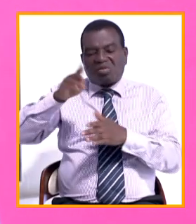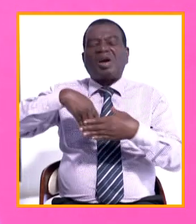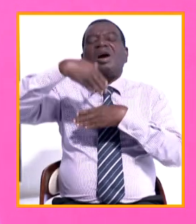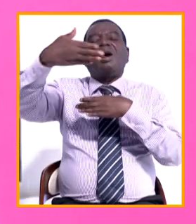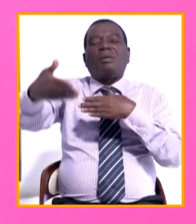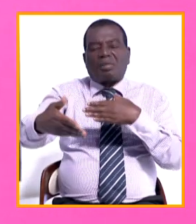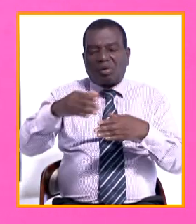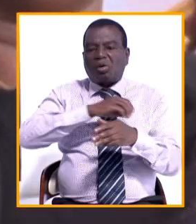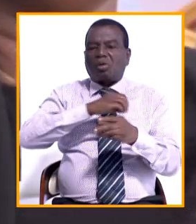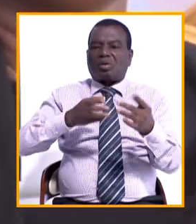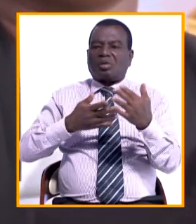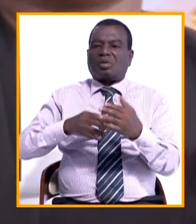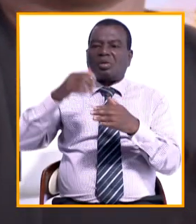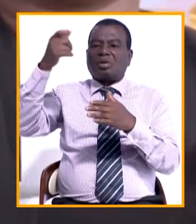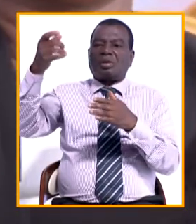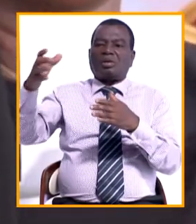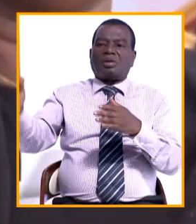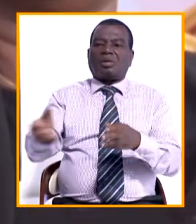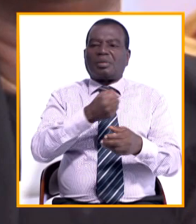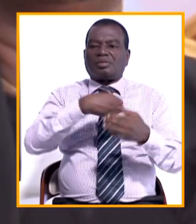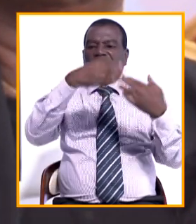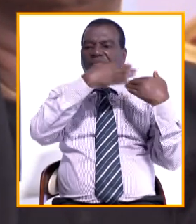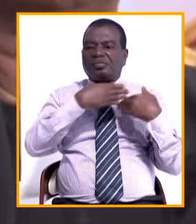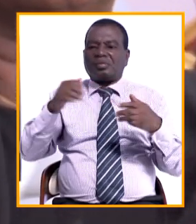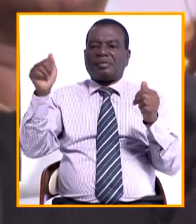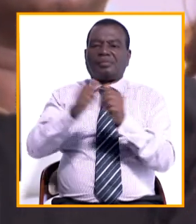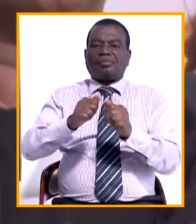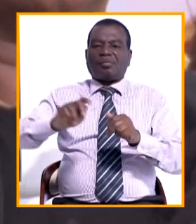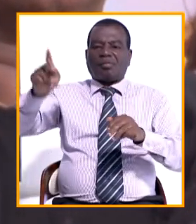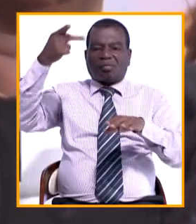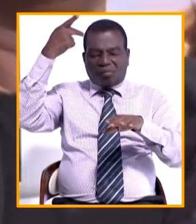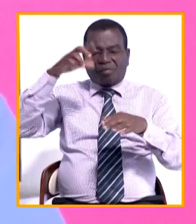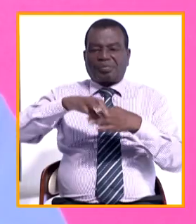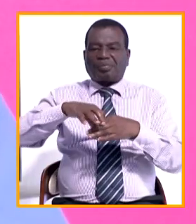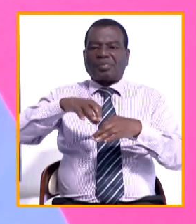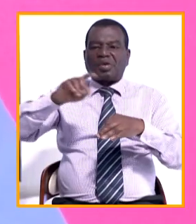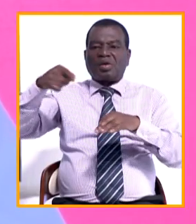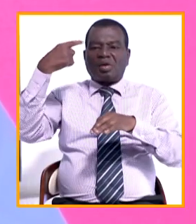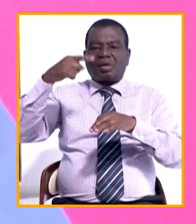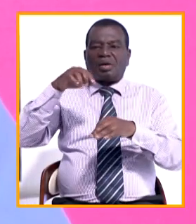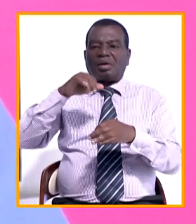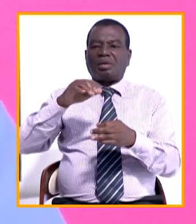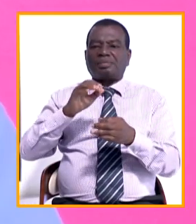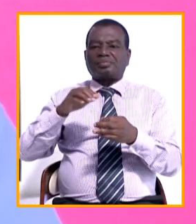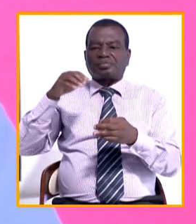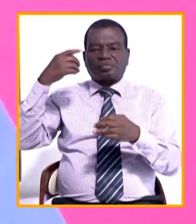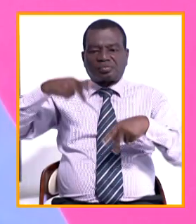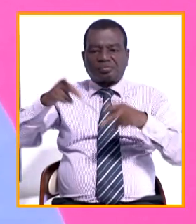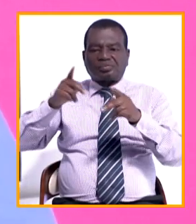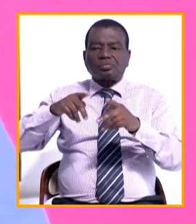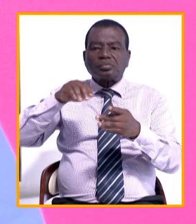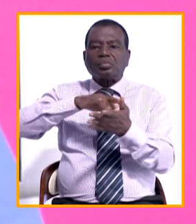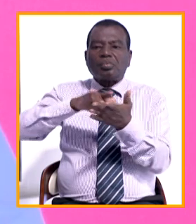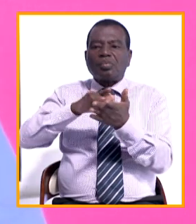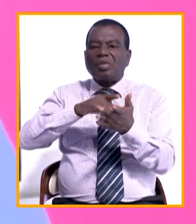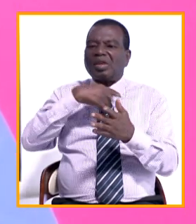dans l'attente d'une prise en charge. Avec la politique de l'État de Côte d'Ivoire qui permet que des médicaments dont les coûts varient entre 1 500 000